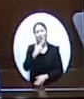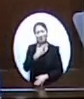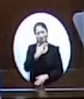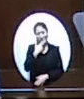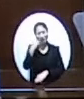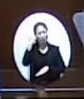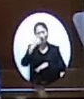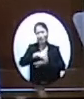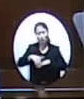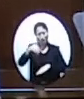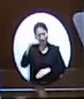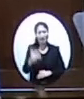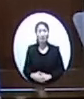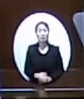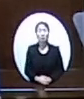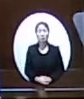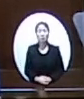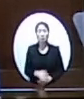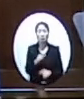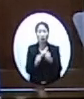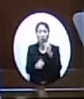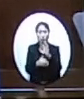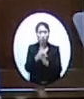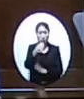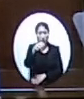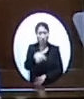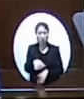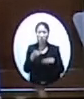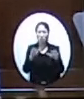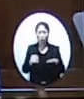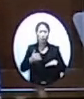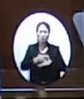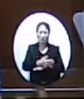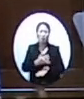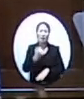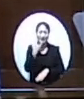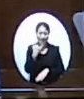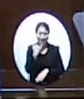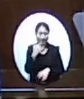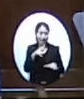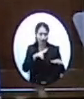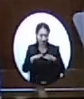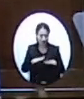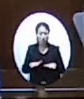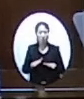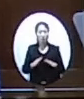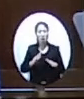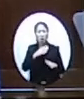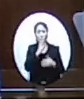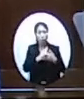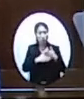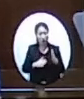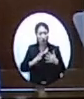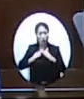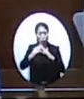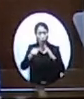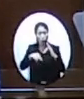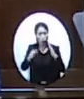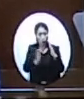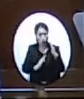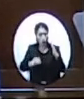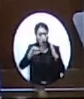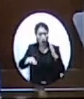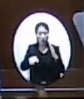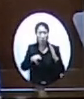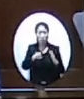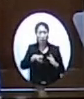않고 있습니다. 안동시는 이제라도 경로당 및 공공건물에 설치되어 있는 성면